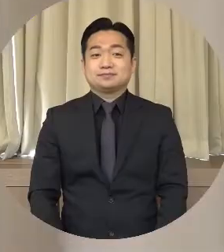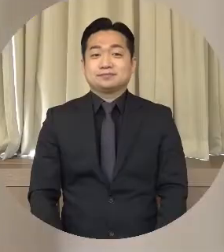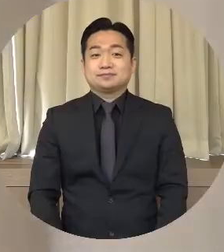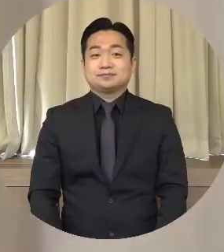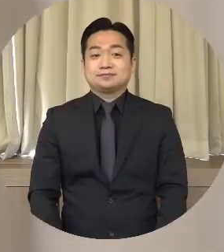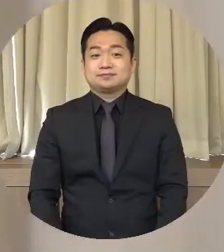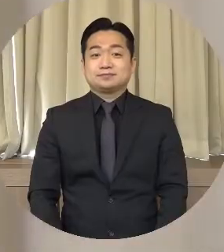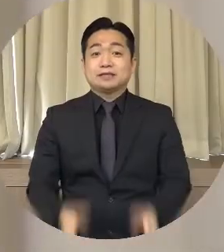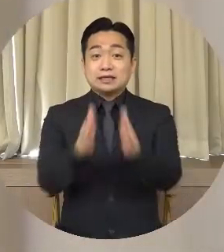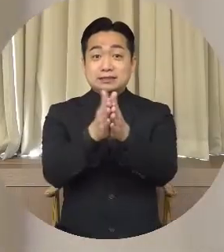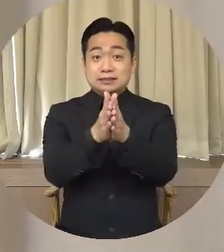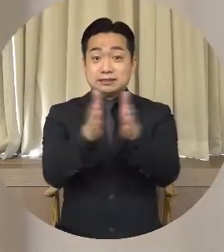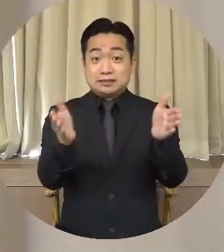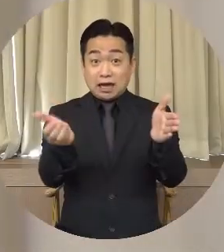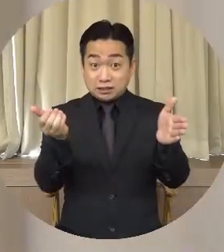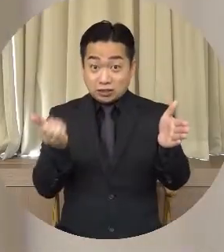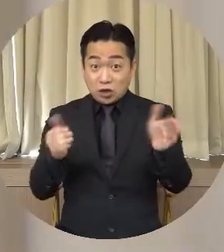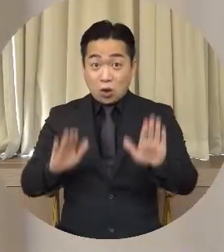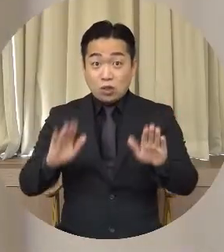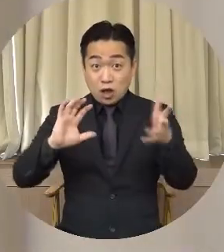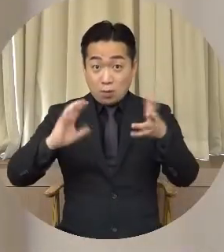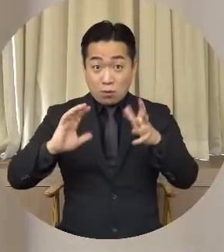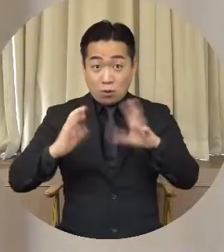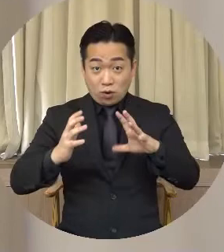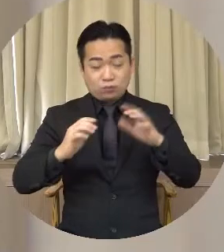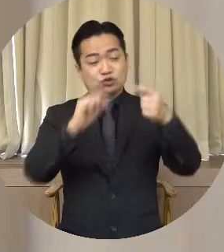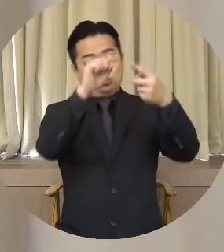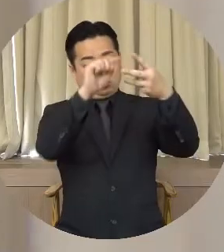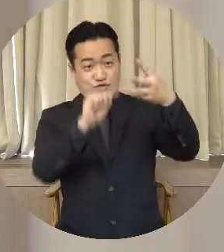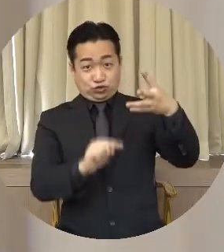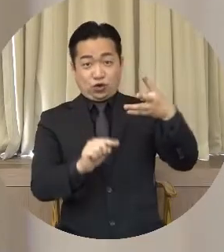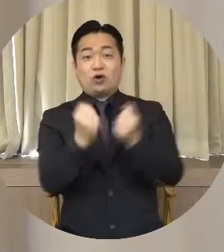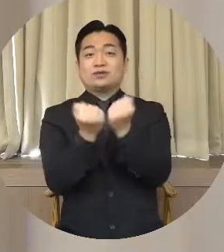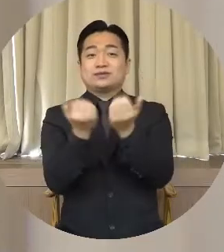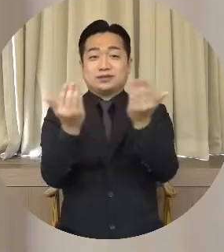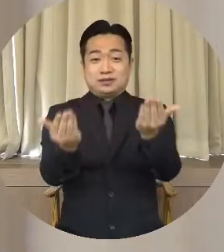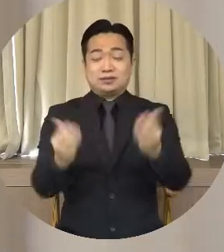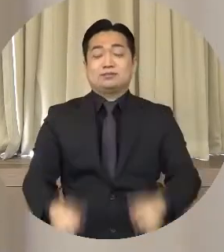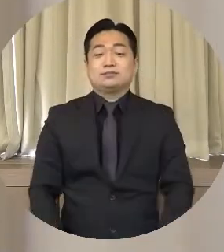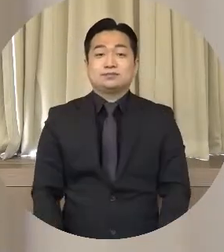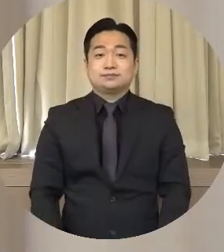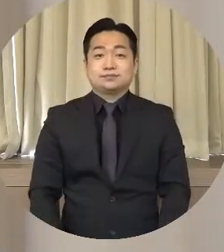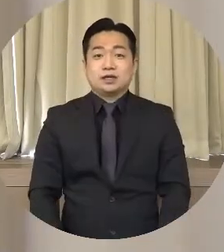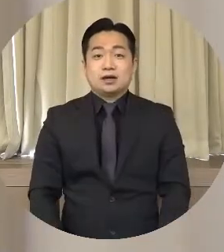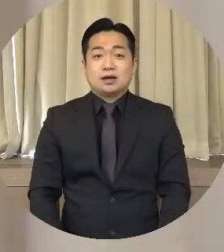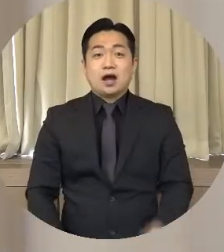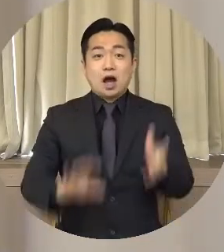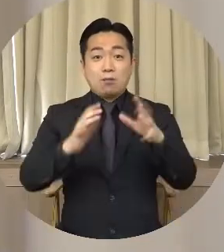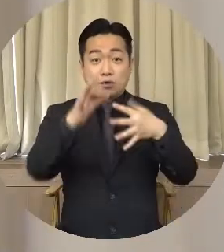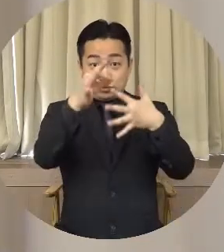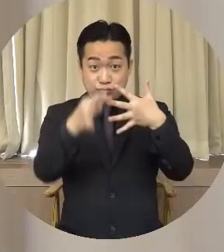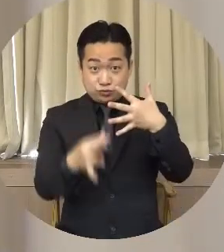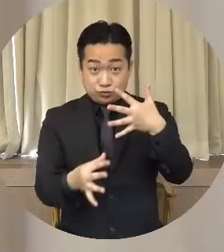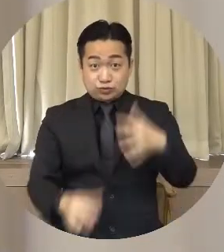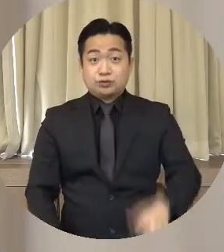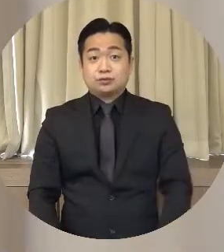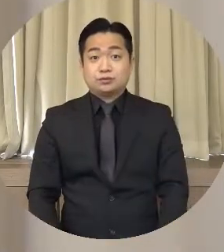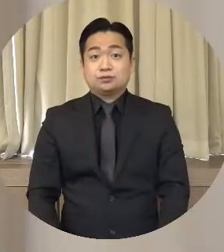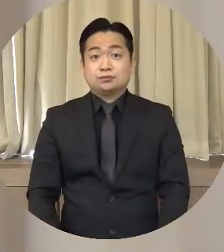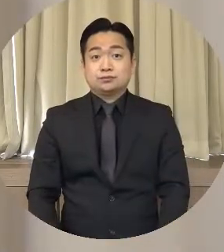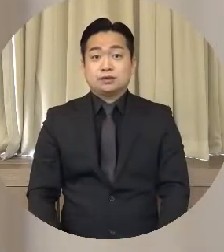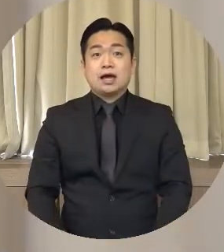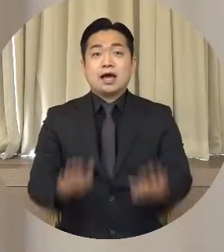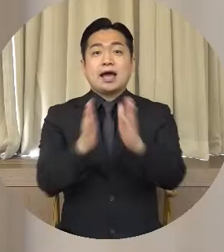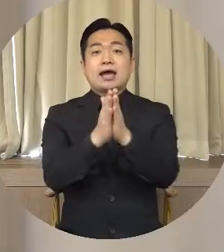예, 시작에 앞서서 오늘 포럼 순서를 간략히 소개해드리겠습니다. 포럼 순서는 국민의례, 개회사 및